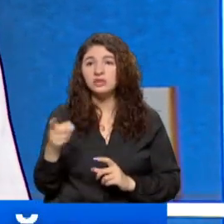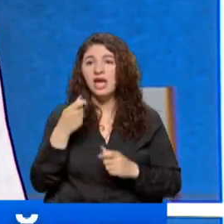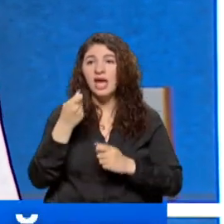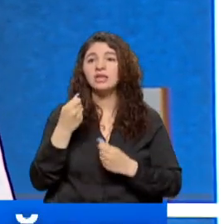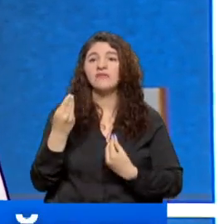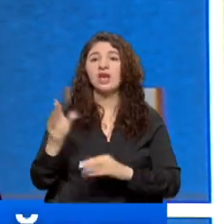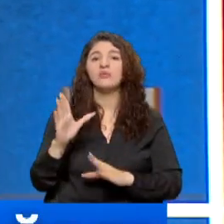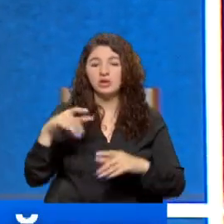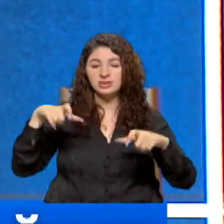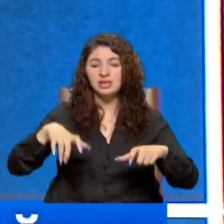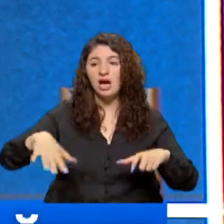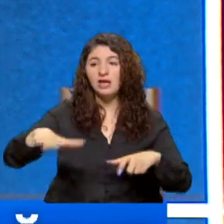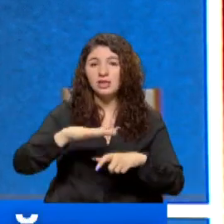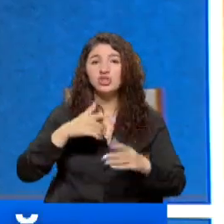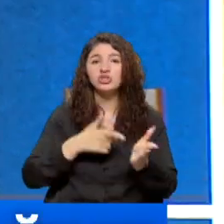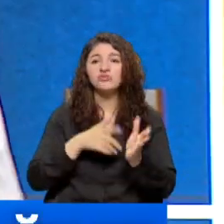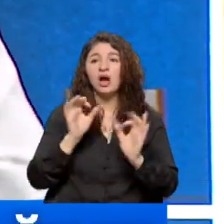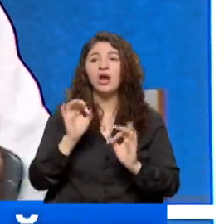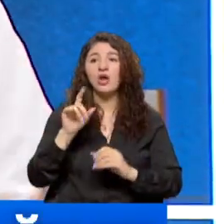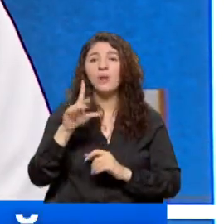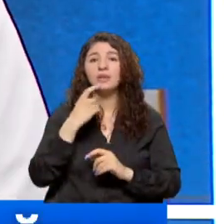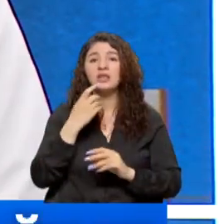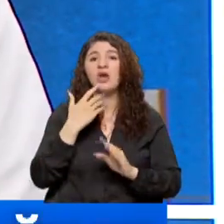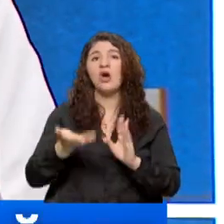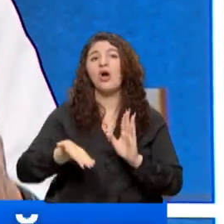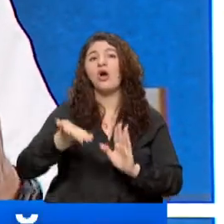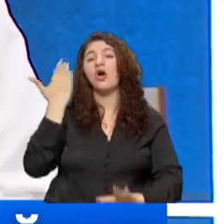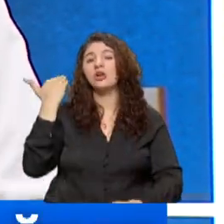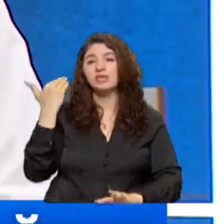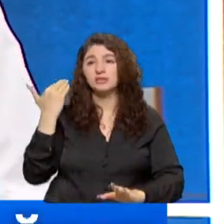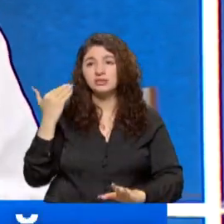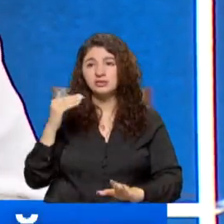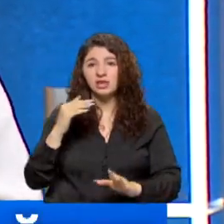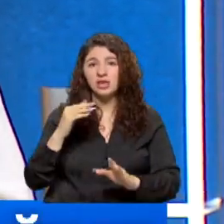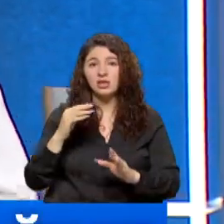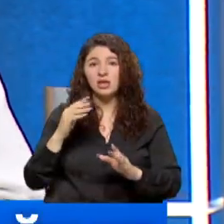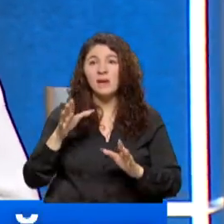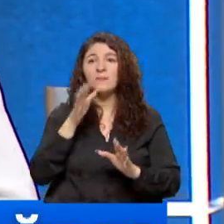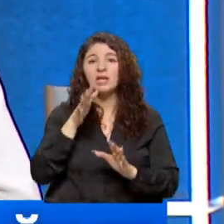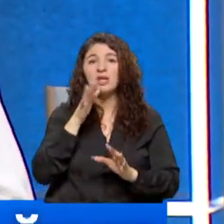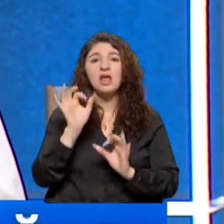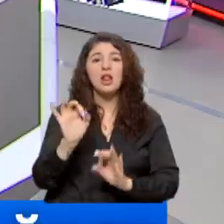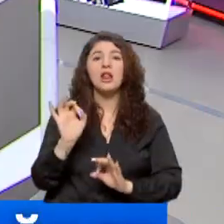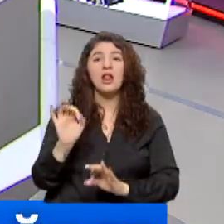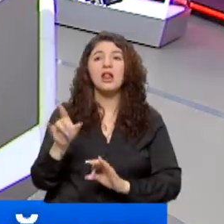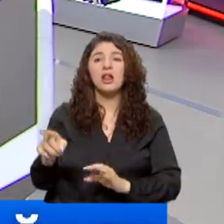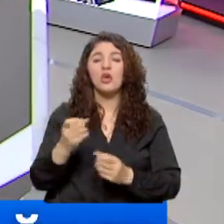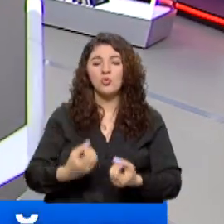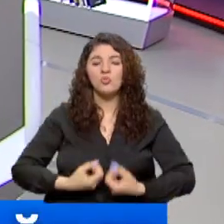eğitimde verilmiyor sahada Çiftçi hala 15 sene öncesinin bilgisiyle